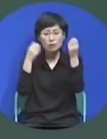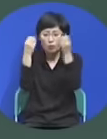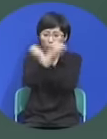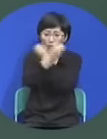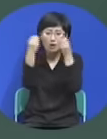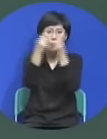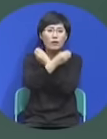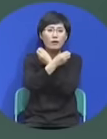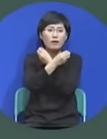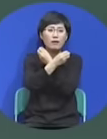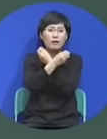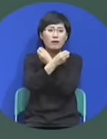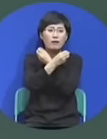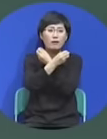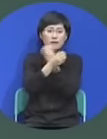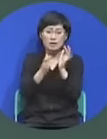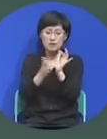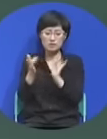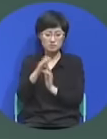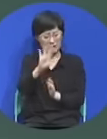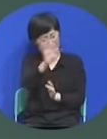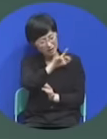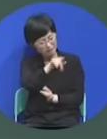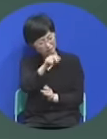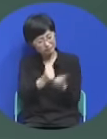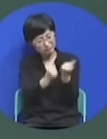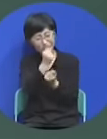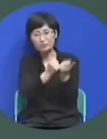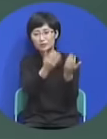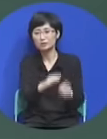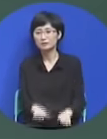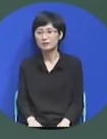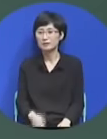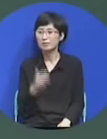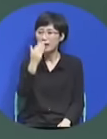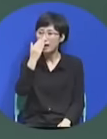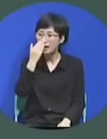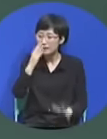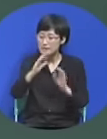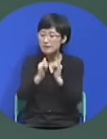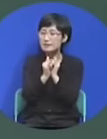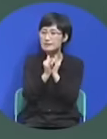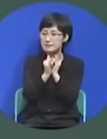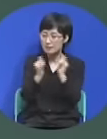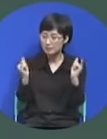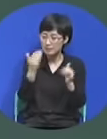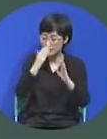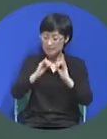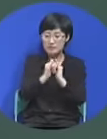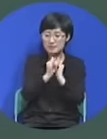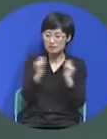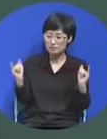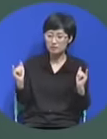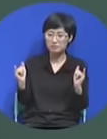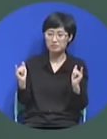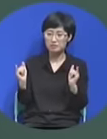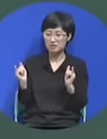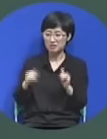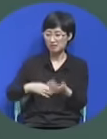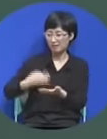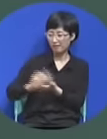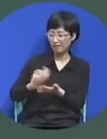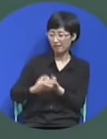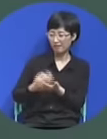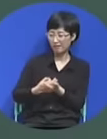你们礼拜不能成功的理由是因为把错误的福当作是真正的福. 그걸 예수님이 얘기한 겁니다. 예수正是说明了这个. 이스라엘 사람들이 우리가 막 풍족하게 응답받고 잘 살고